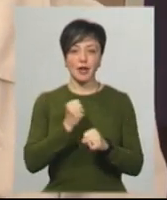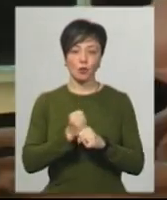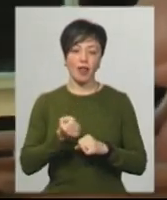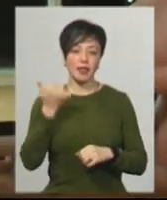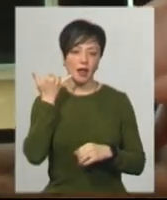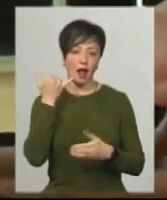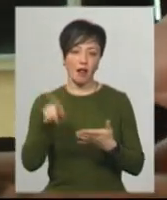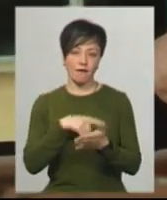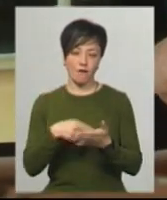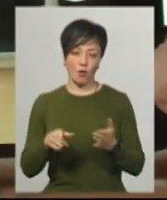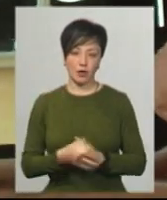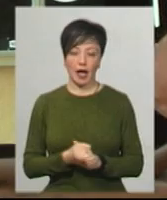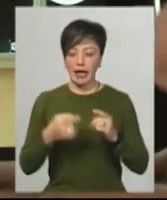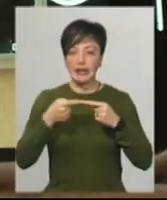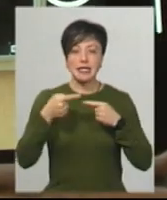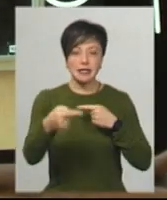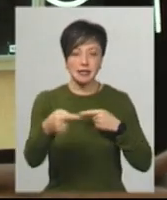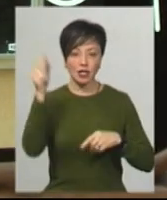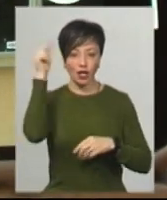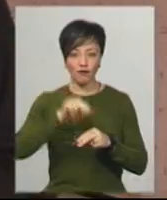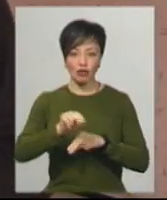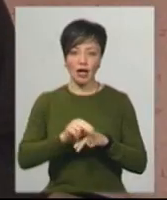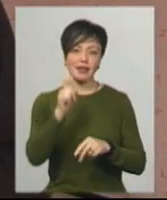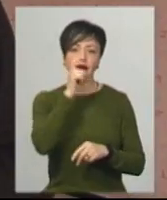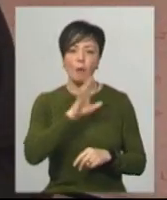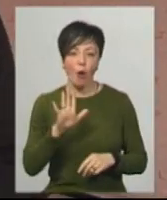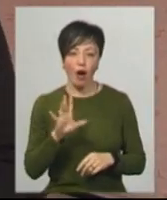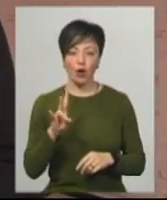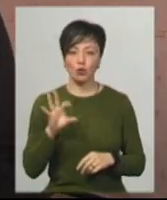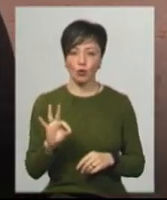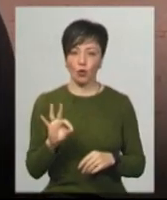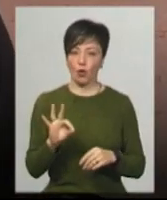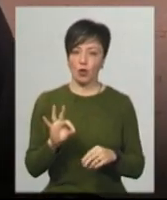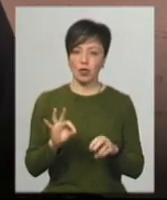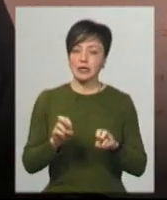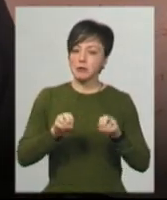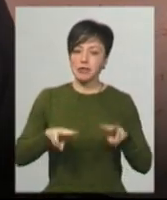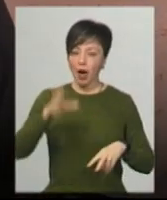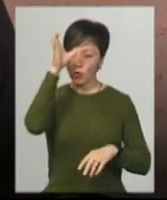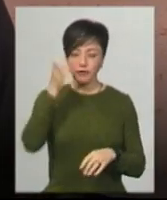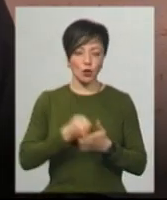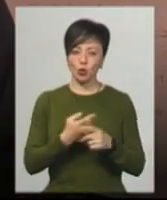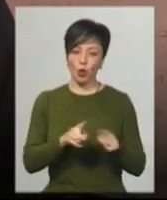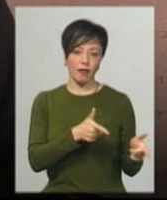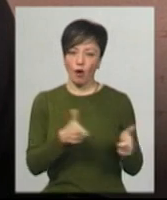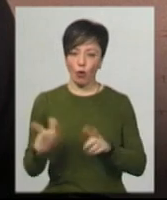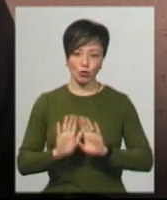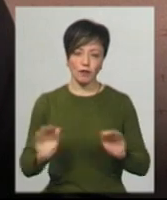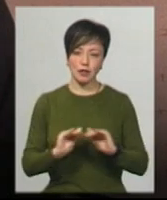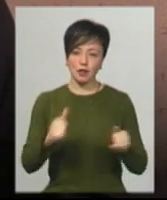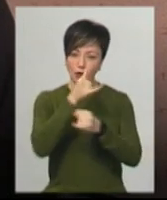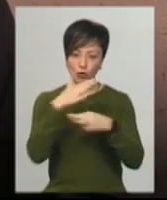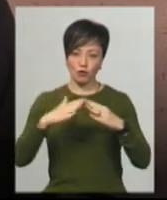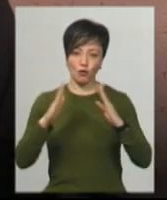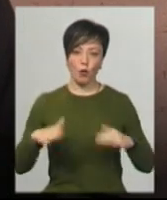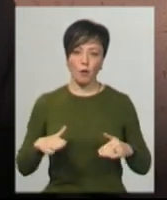телефонах. Дистанційне навчання – це непогано, але спеціальне освіта до цього не готова. Діти не можуть вдома